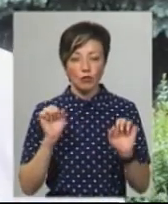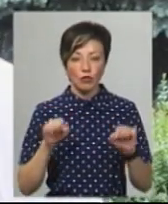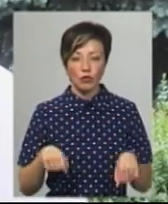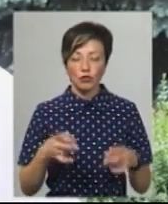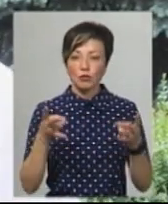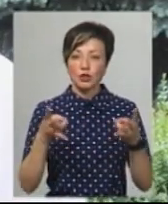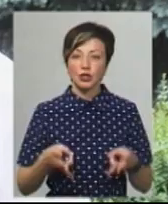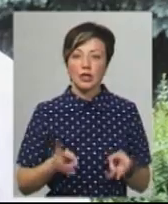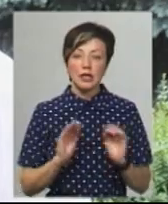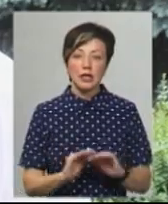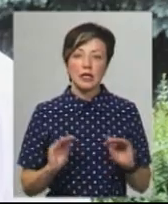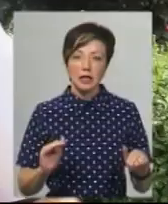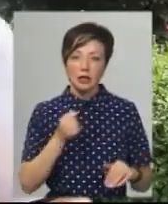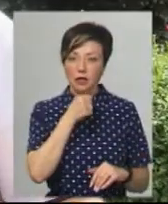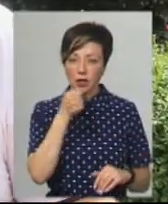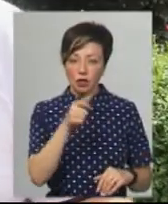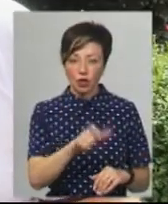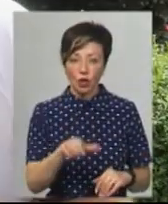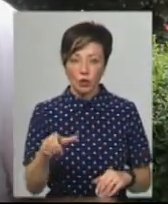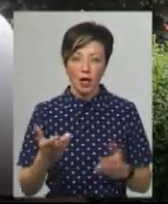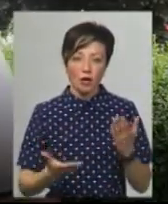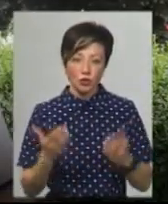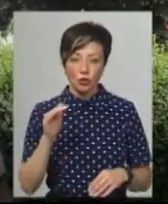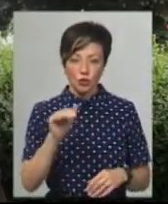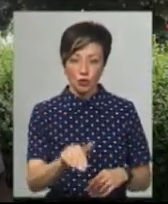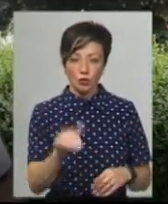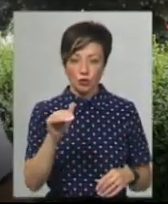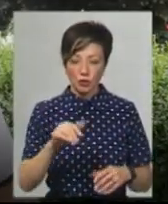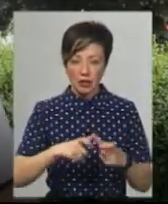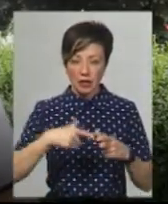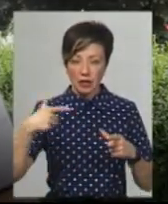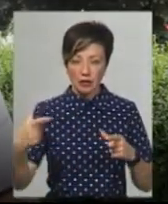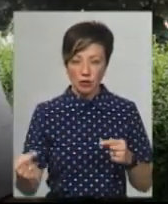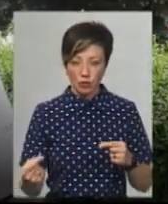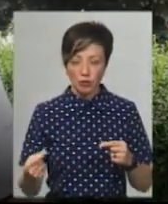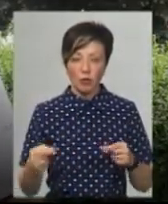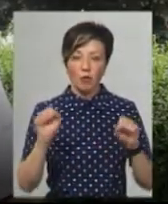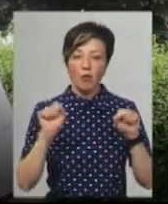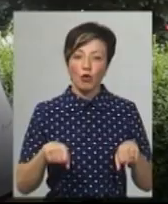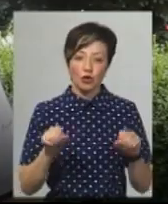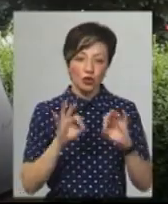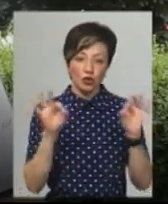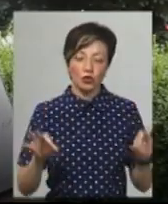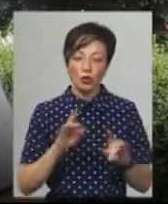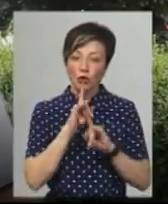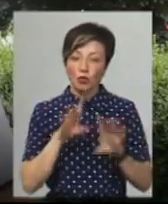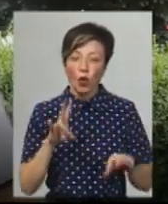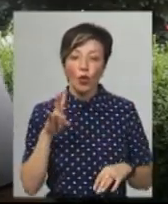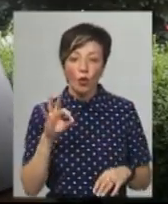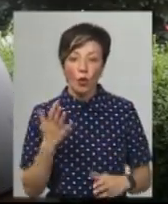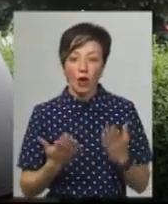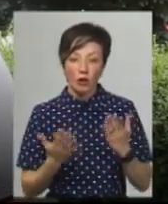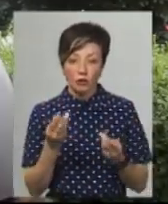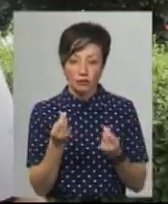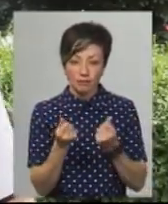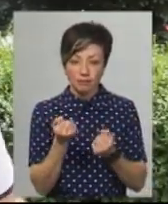постраждати діти і старші люди. Якщо доторкнутися до листка, можливо, нічого і не станеться. Але якщо